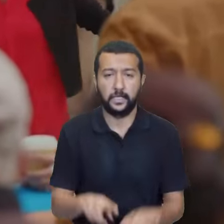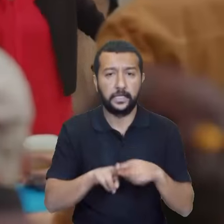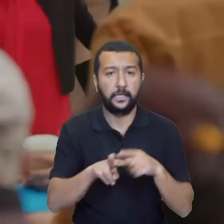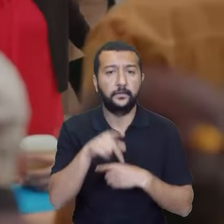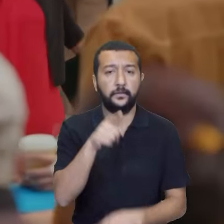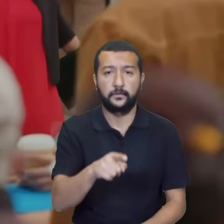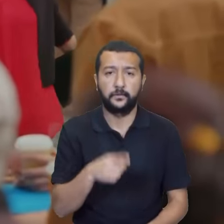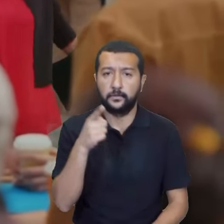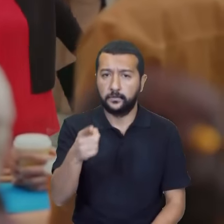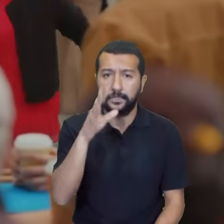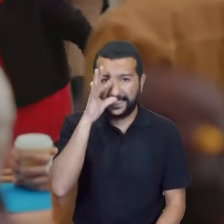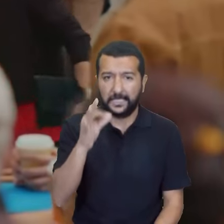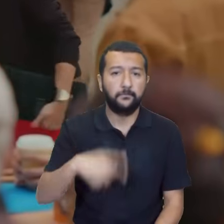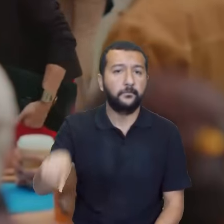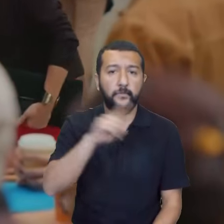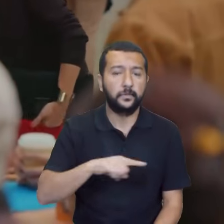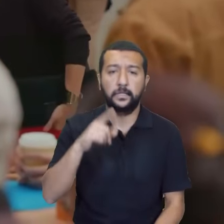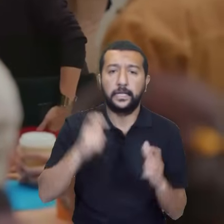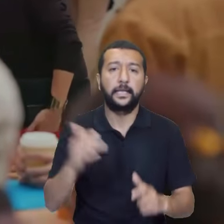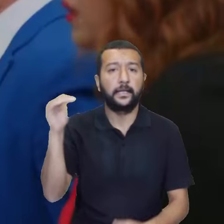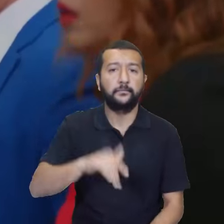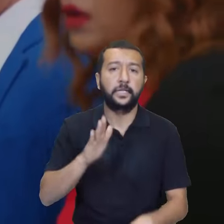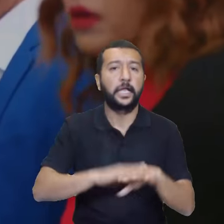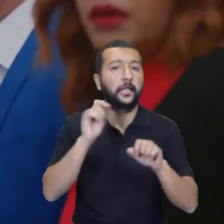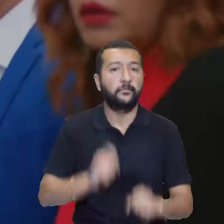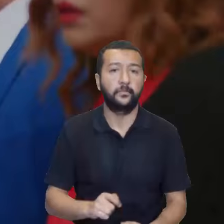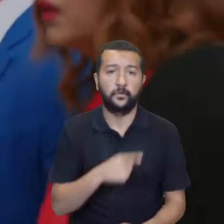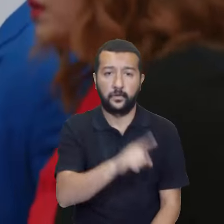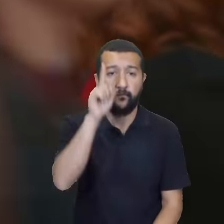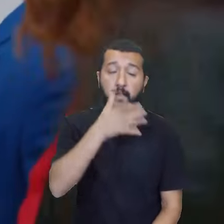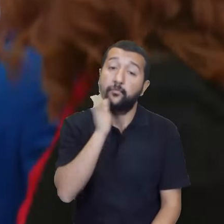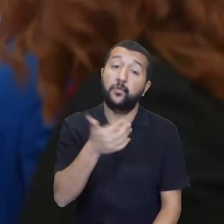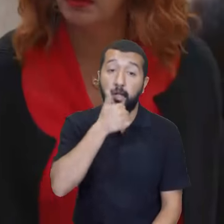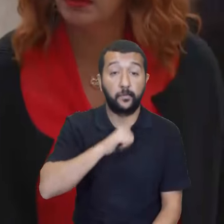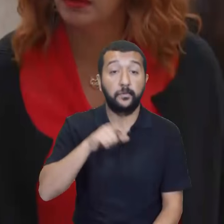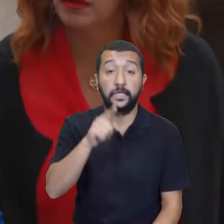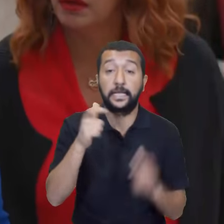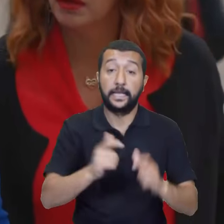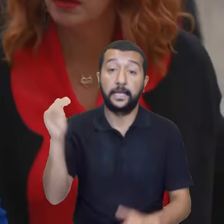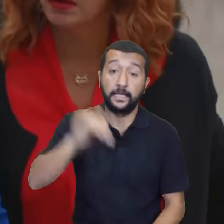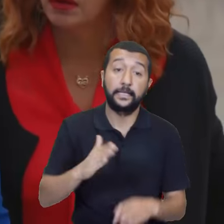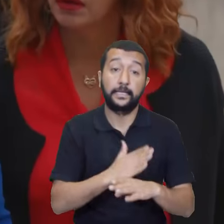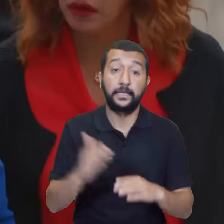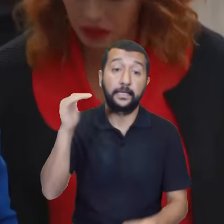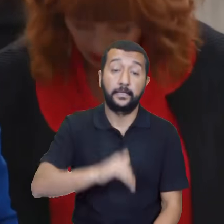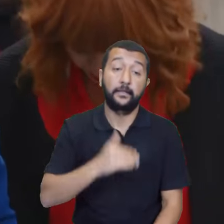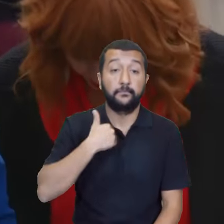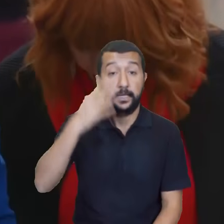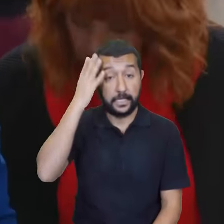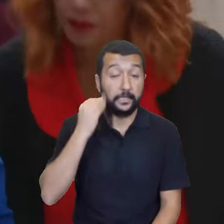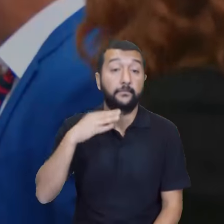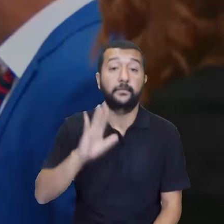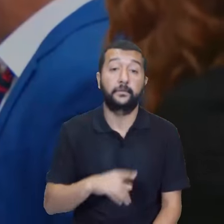Yadigar, aslan kim bunlar? Ha? Nereden gelmişler, ne yapıyorlar? Vallahi bilmiyorum abi. Nereden geldiler, niye geldiler